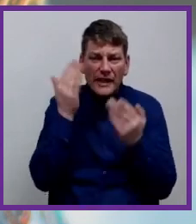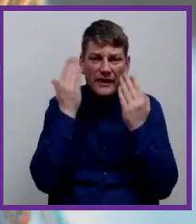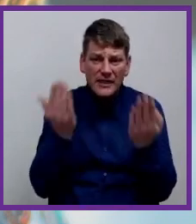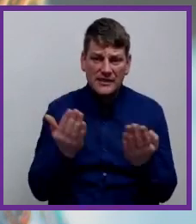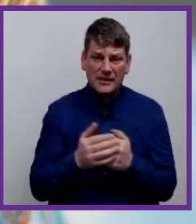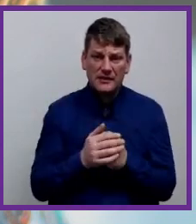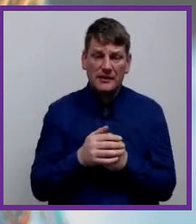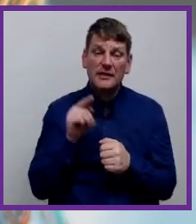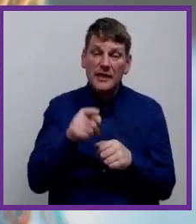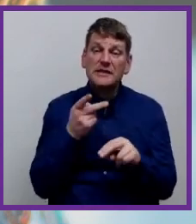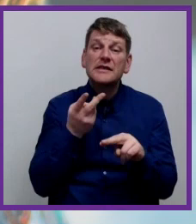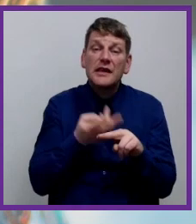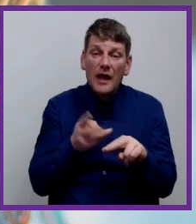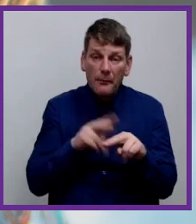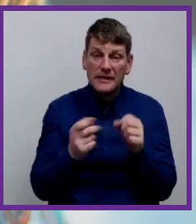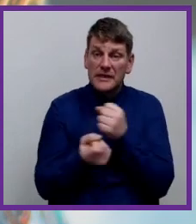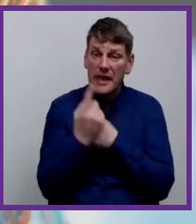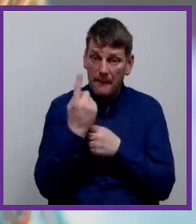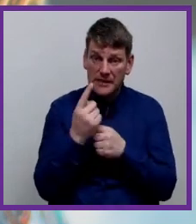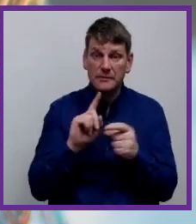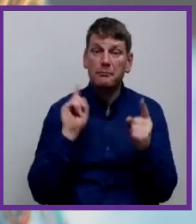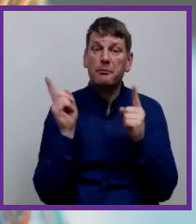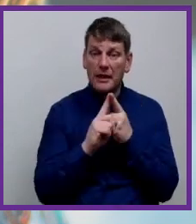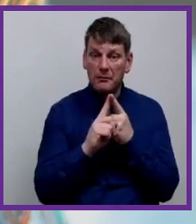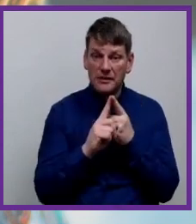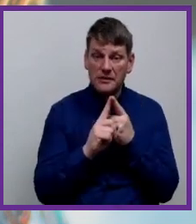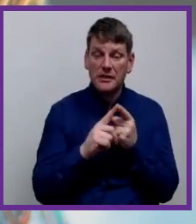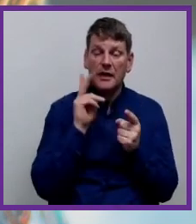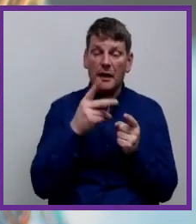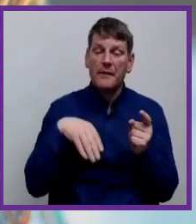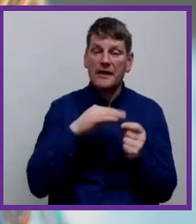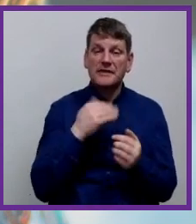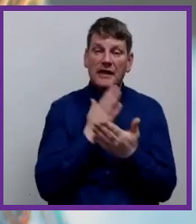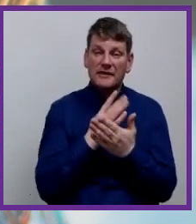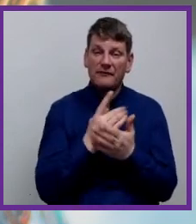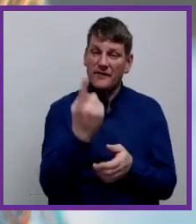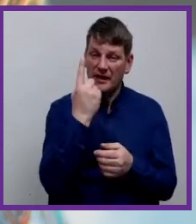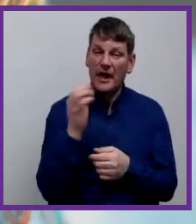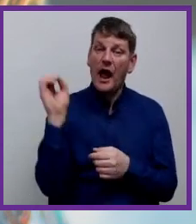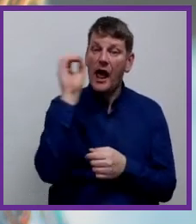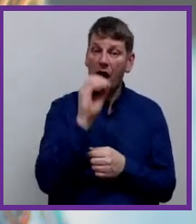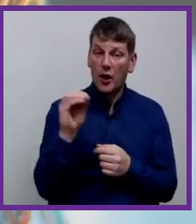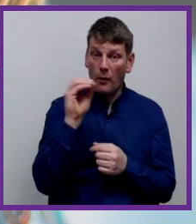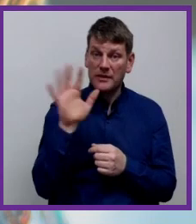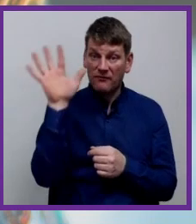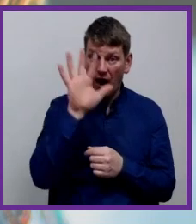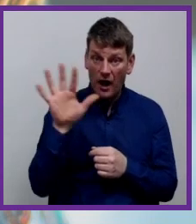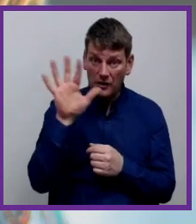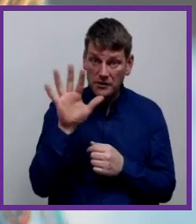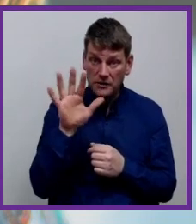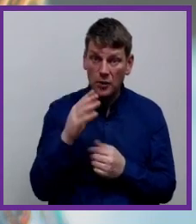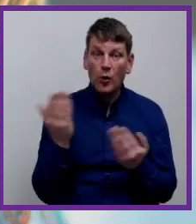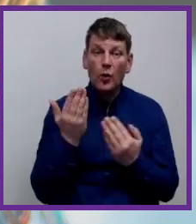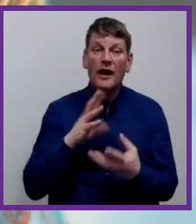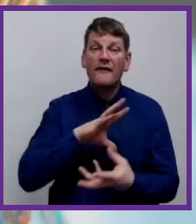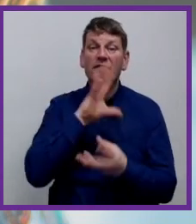tas ir tāpēc iemesls pirmais, ka mēs esam vienīgā Eiropas valsts, kurai